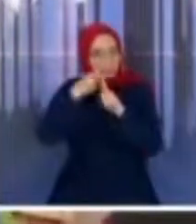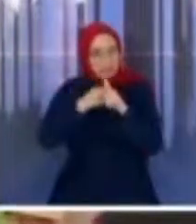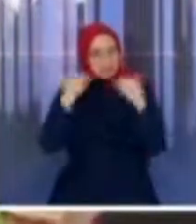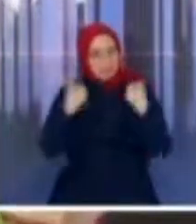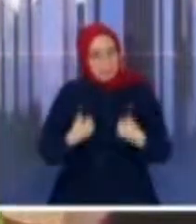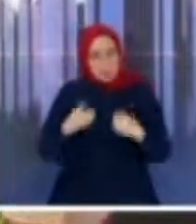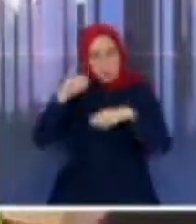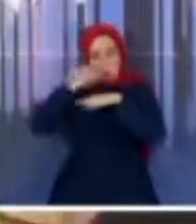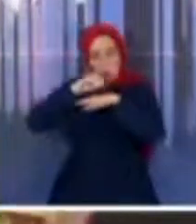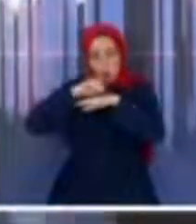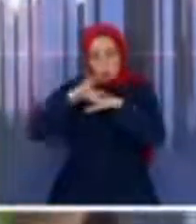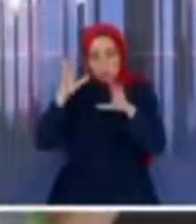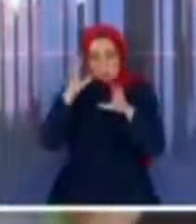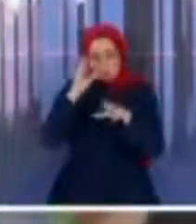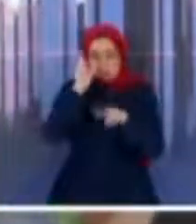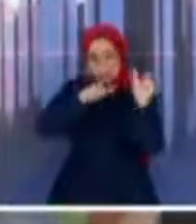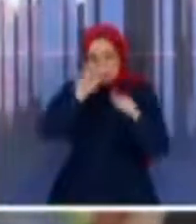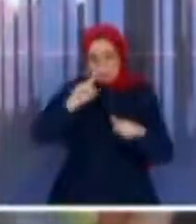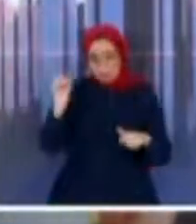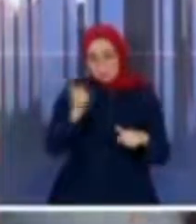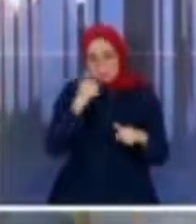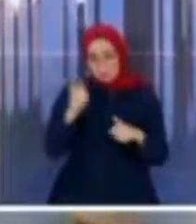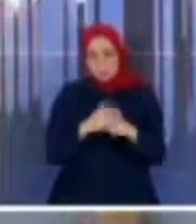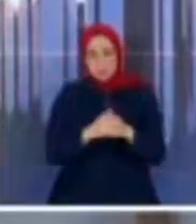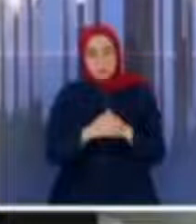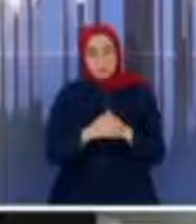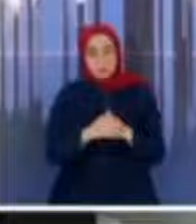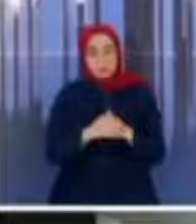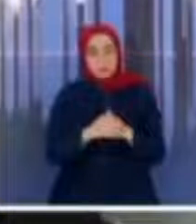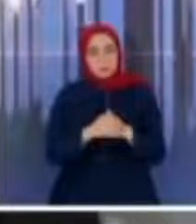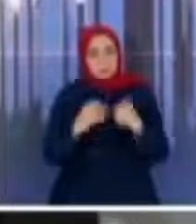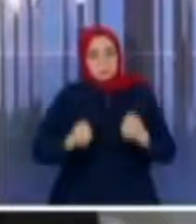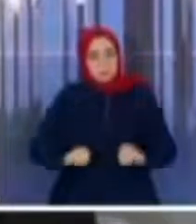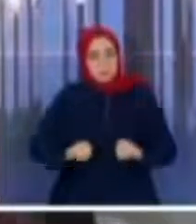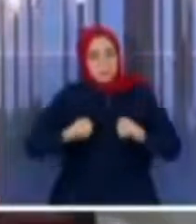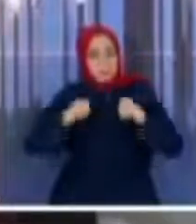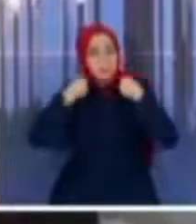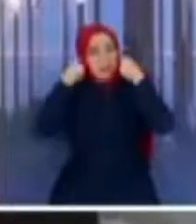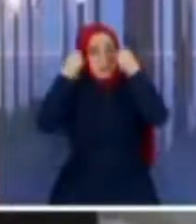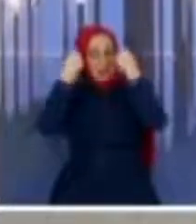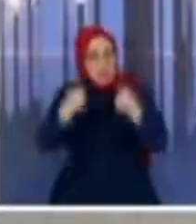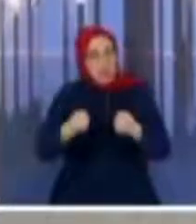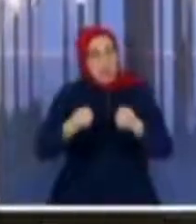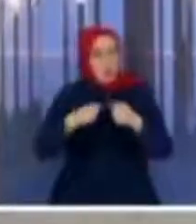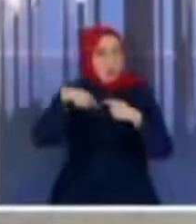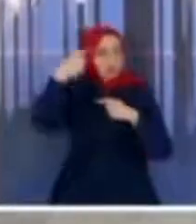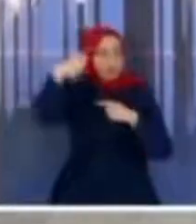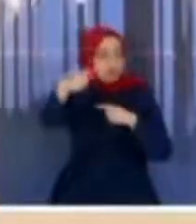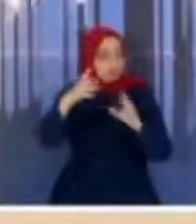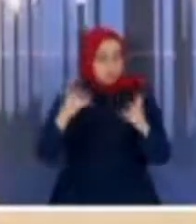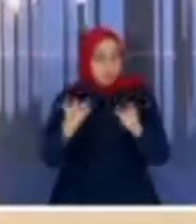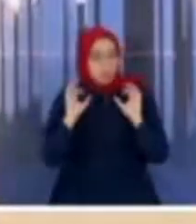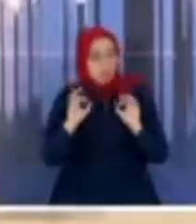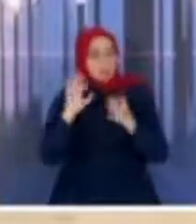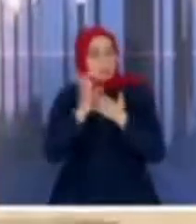نصيحتي على القلب بكل تواضع انه نحاولوا اذا كان الخطوه القادمه نقدموا مشروع،